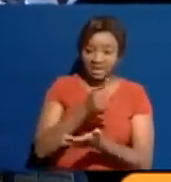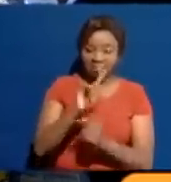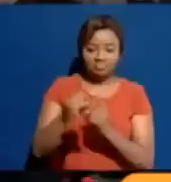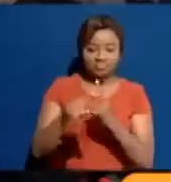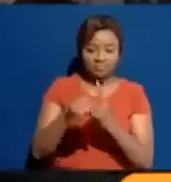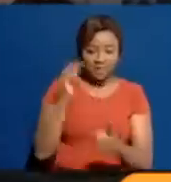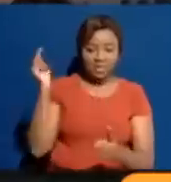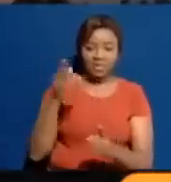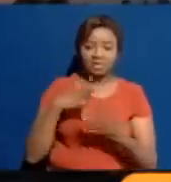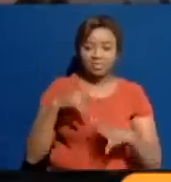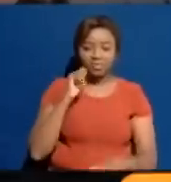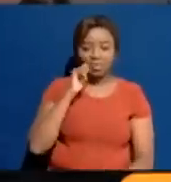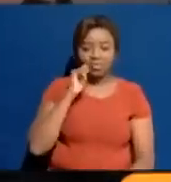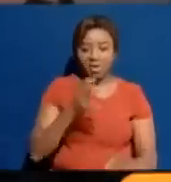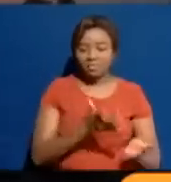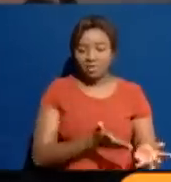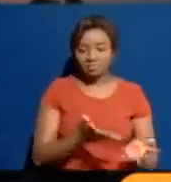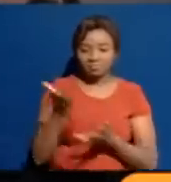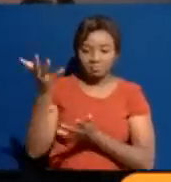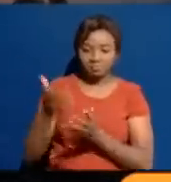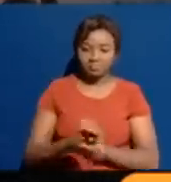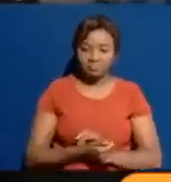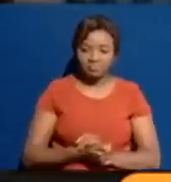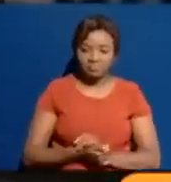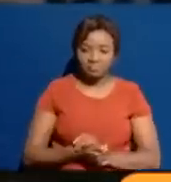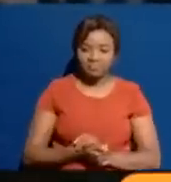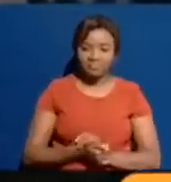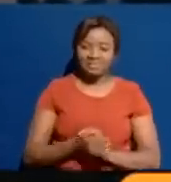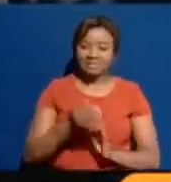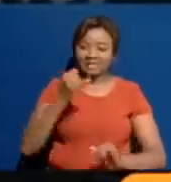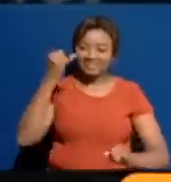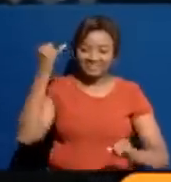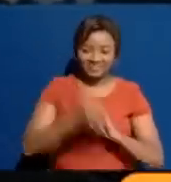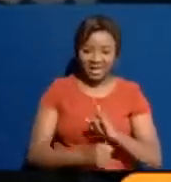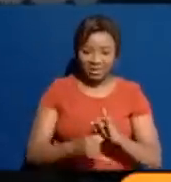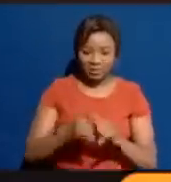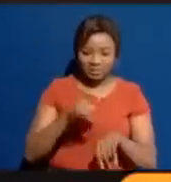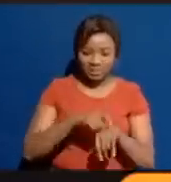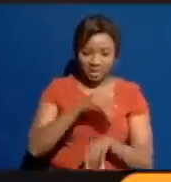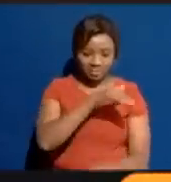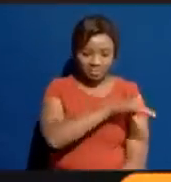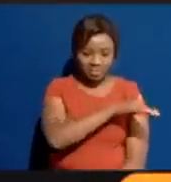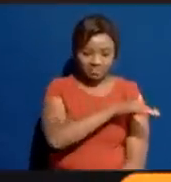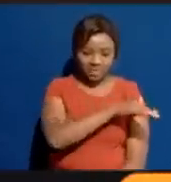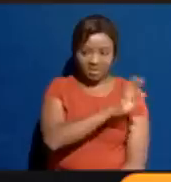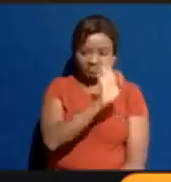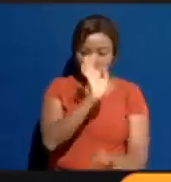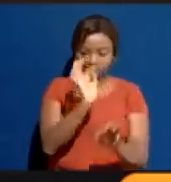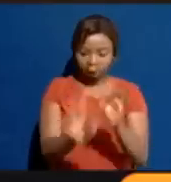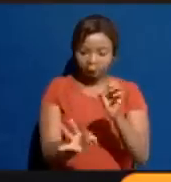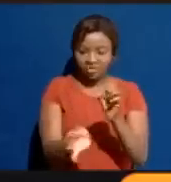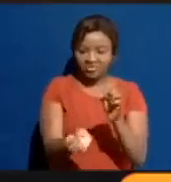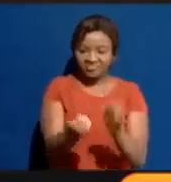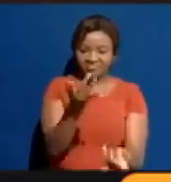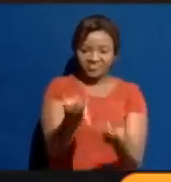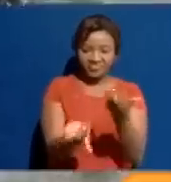wakabeba nyama. Lakini uharibifu wa mwisho ulifanyika jua lilipotua. Moto uliowashwa kuteketeza